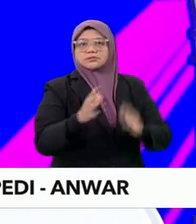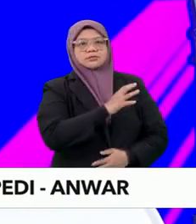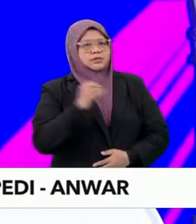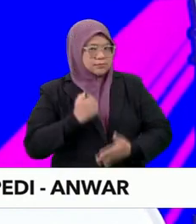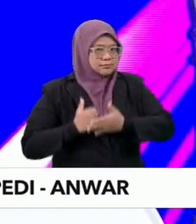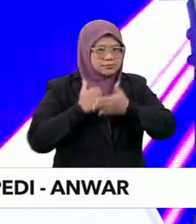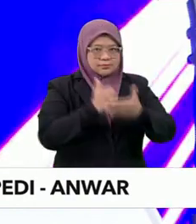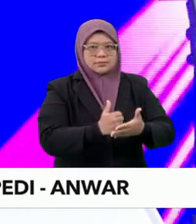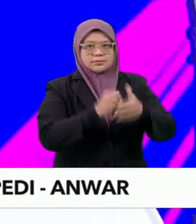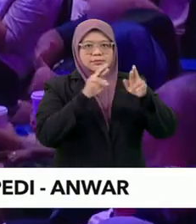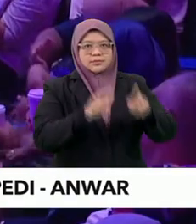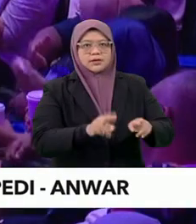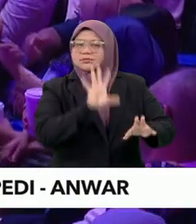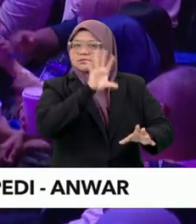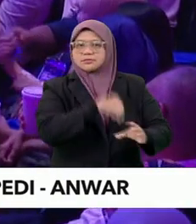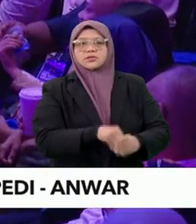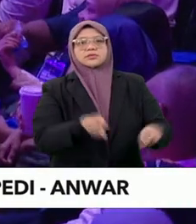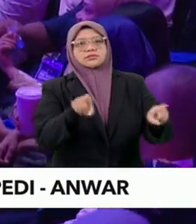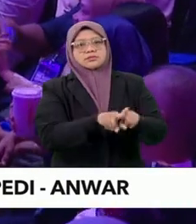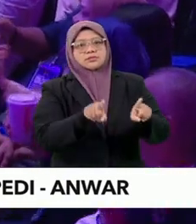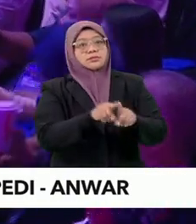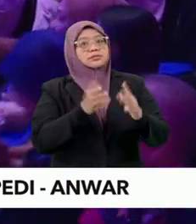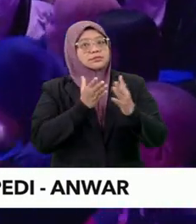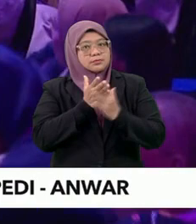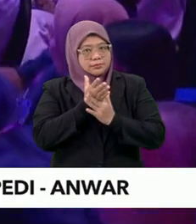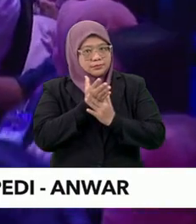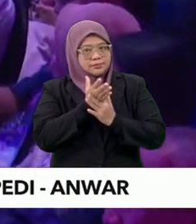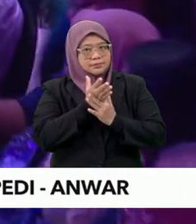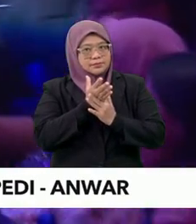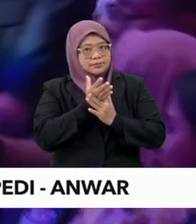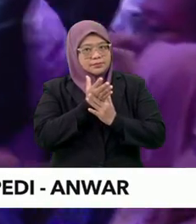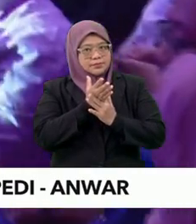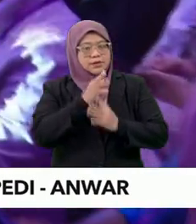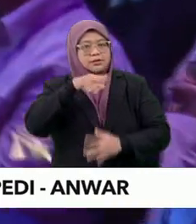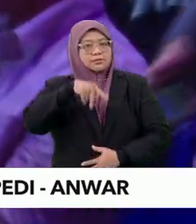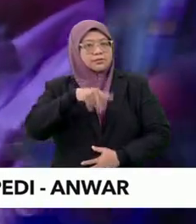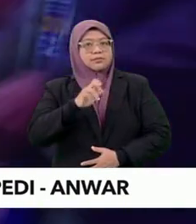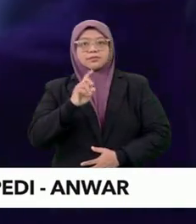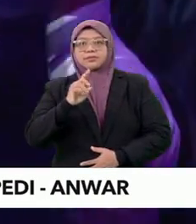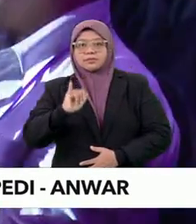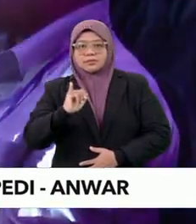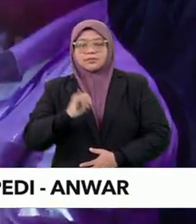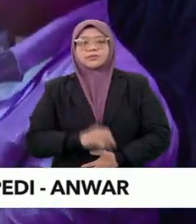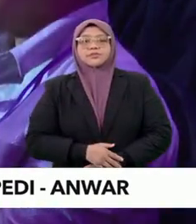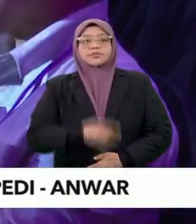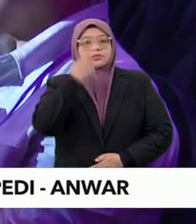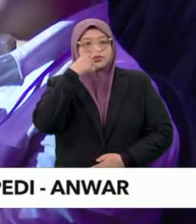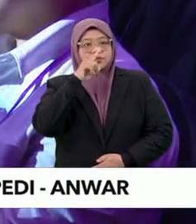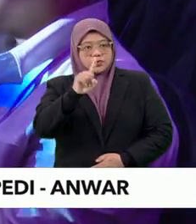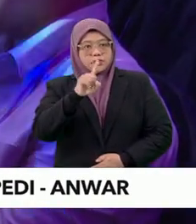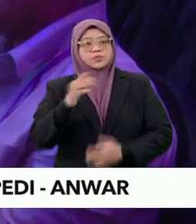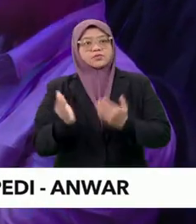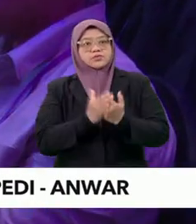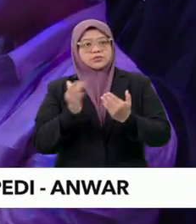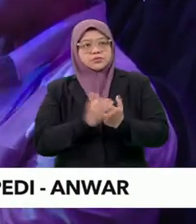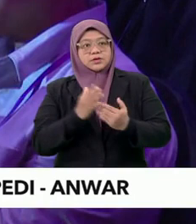bantu rakyat termasuk melalui Ped ini supaya kemudahan ini tidak